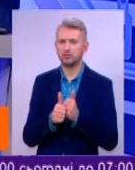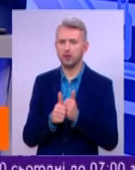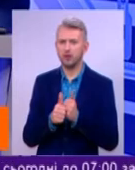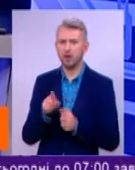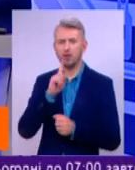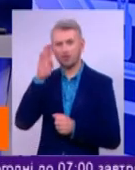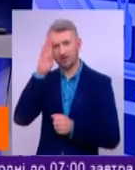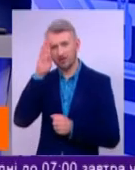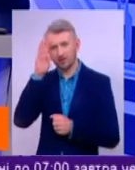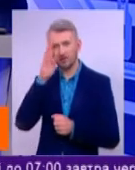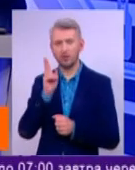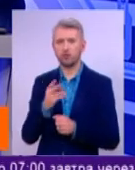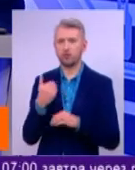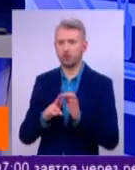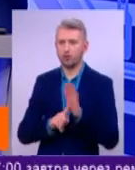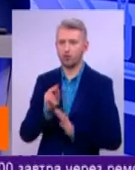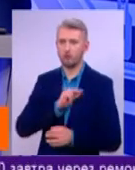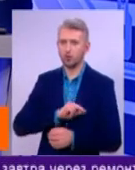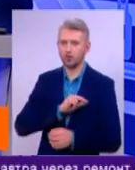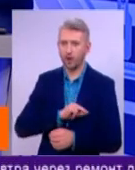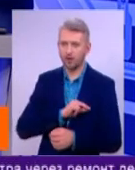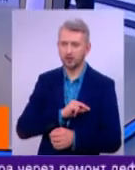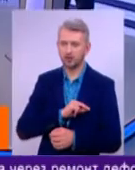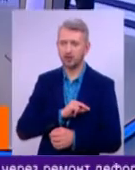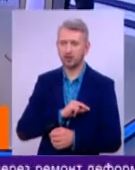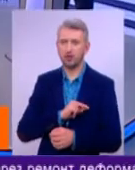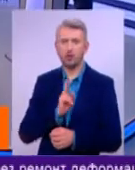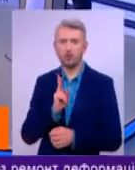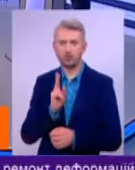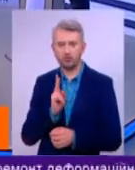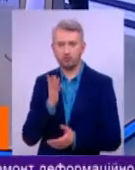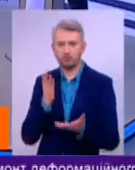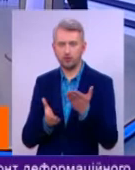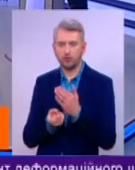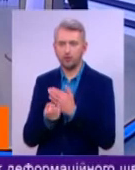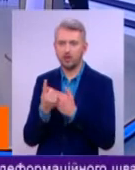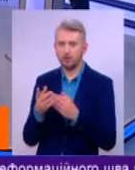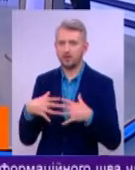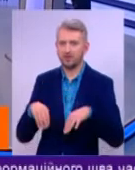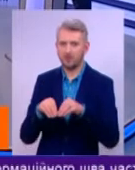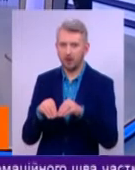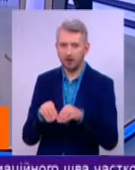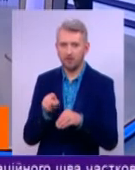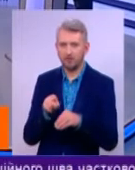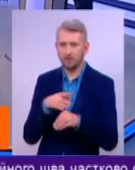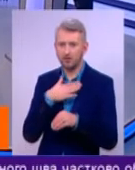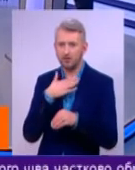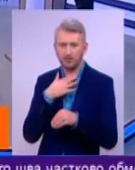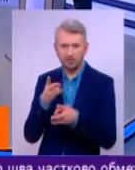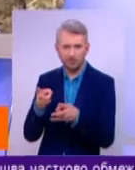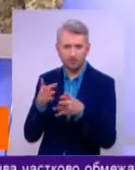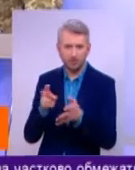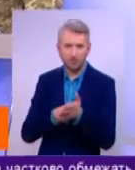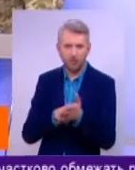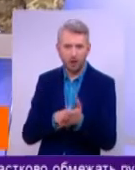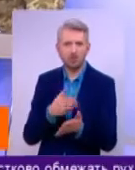юнаки, хлопці, які там, скажімо, вже почали працювати, в яких там, можливо, і з'явилася вже сім'я, ну, не йдуть досить часто, тому що бояться,